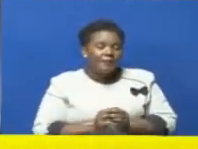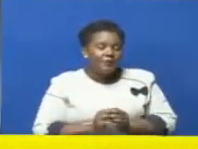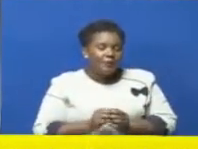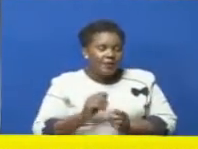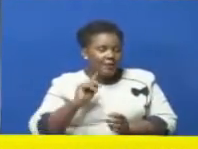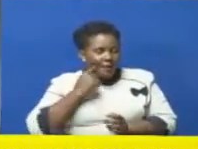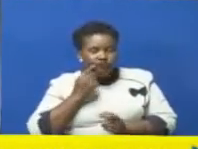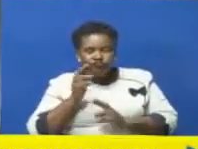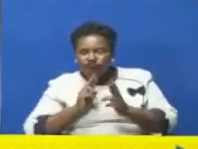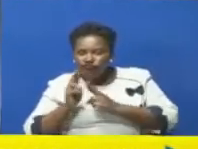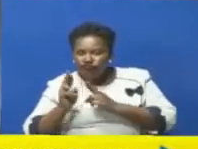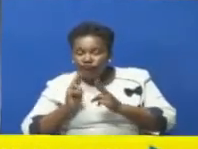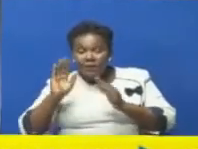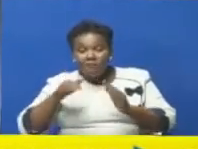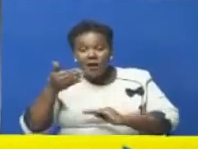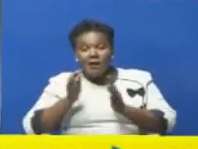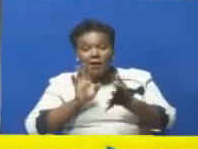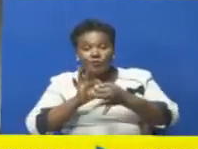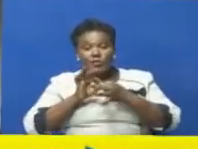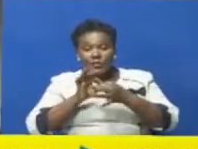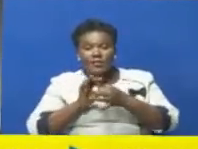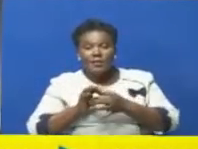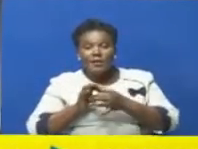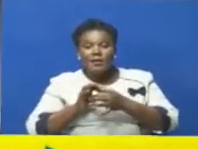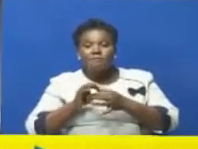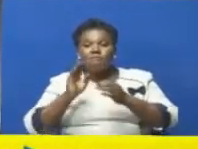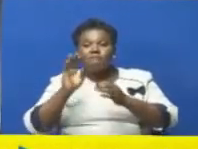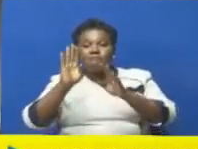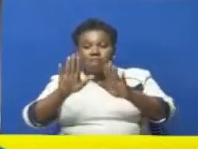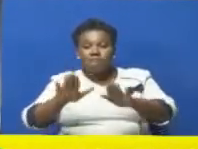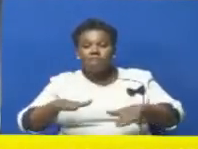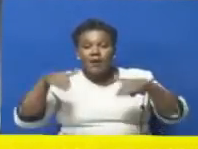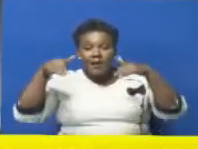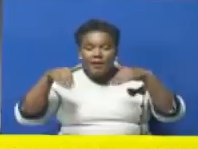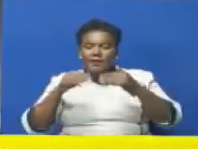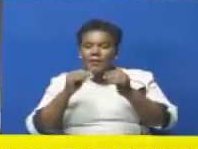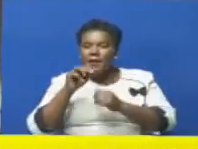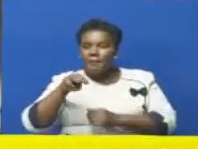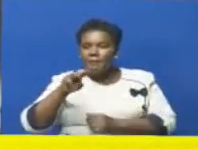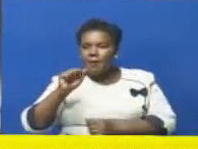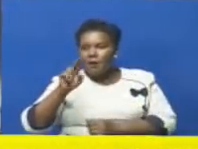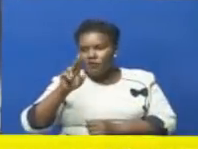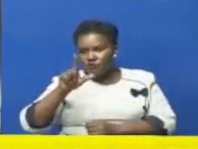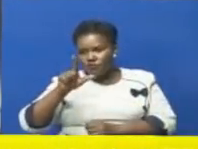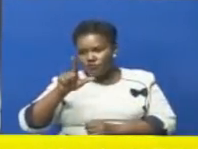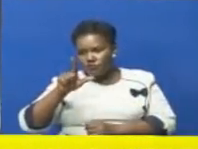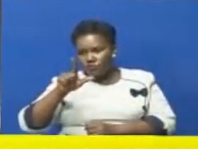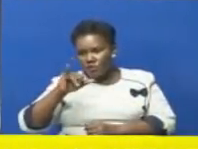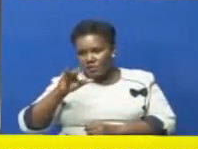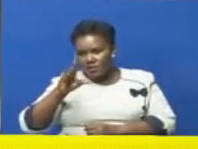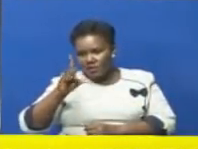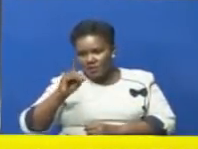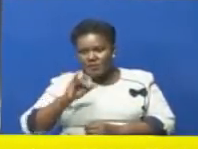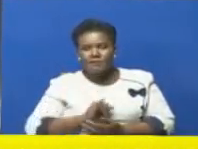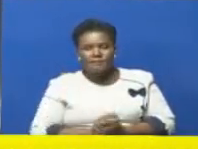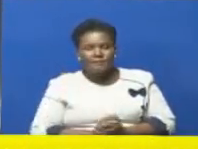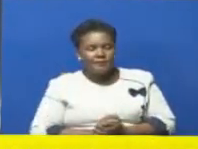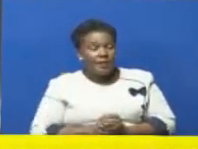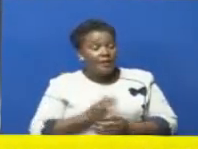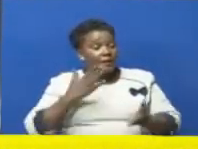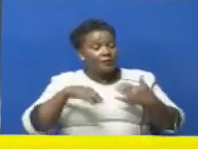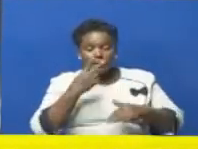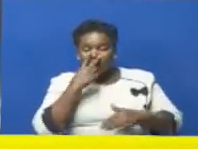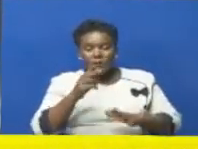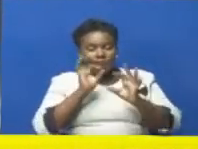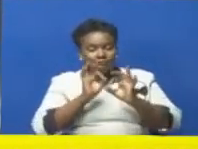kitaifa. Nakumbuka awali kulikuwa kuna mkesha ule wa Maulid, tulikuwa naye mufti, na katika baraza la Maulid tulikuwa naye. Nikutakia mtazamaji